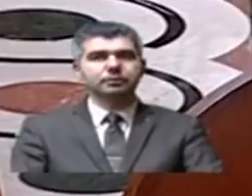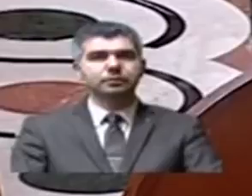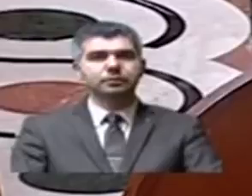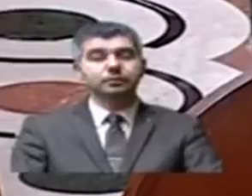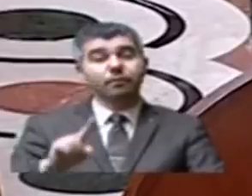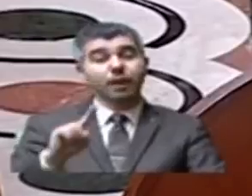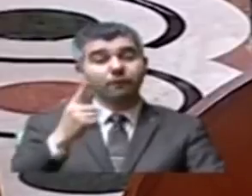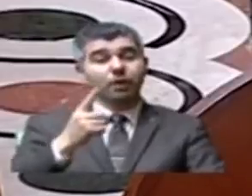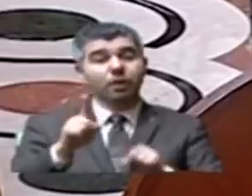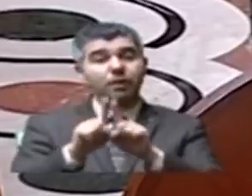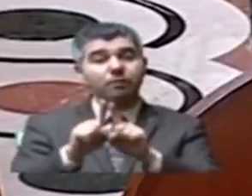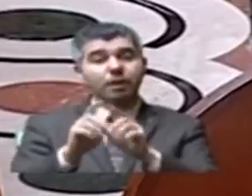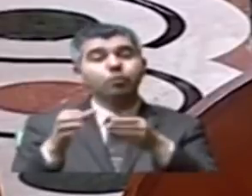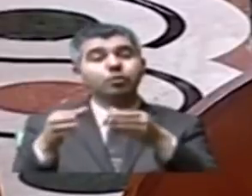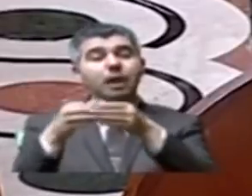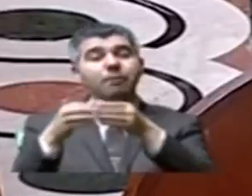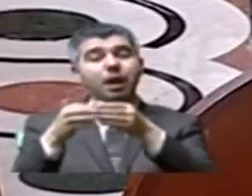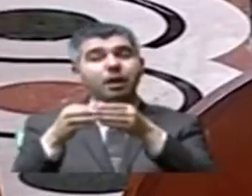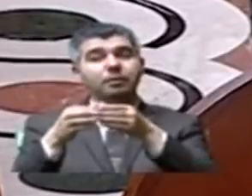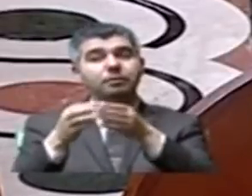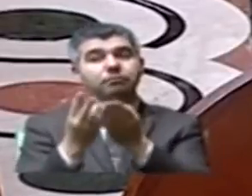المجتمع هو اللي تيحكم.